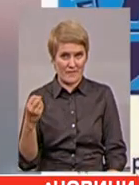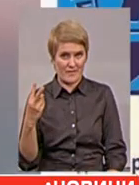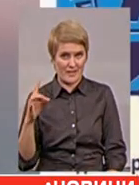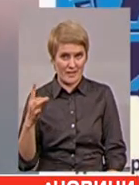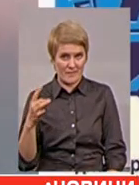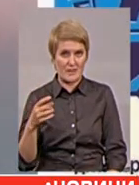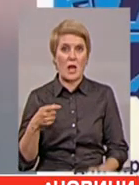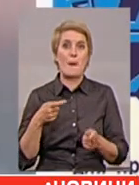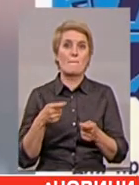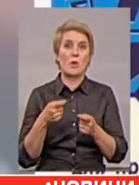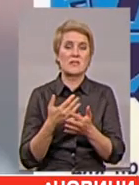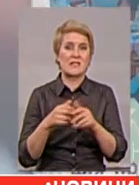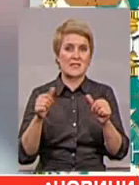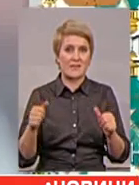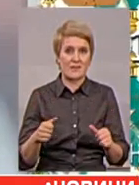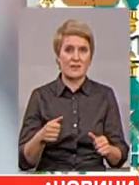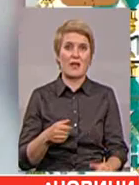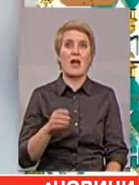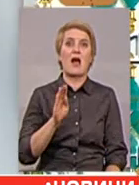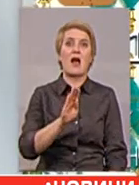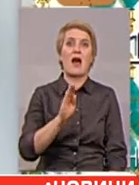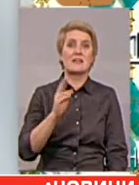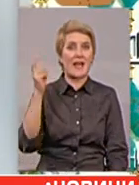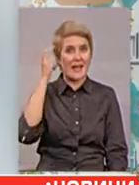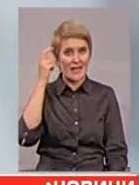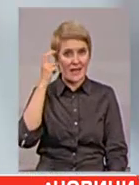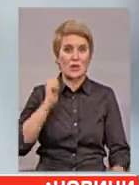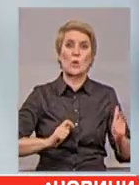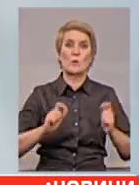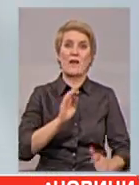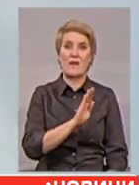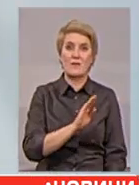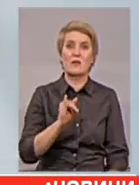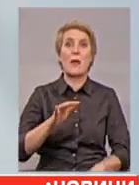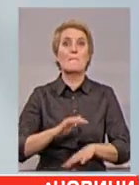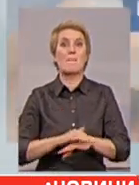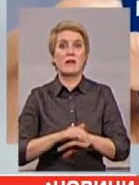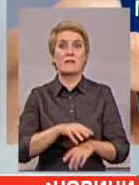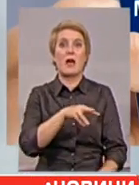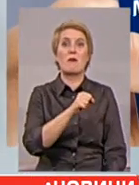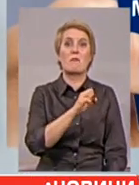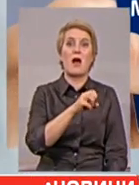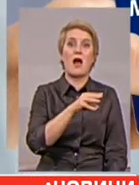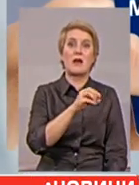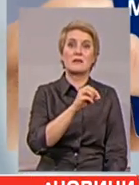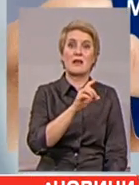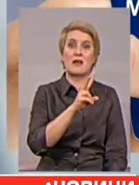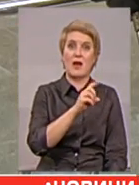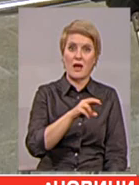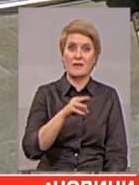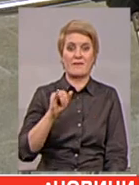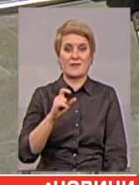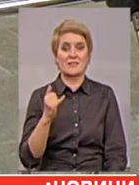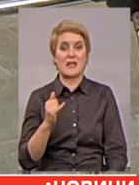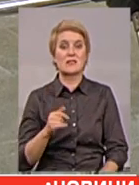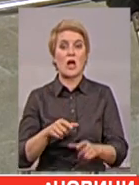різних видів, картка киянина, студентський квиток та безконтактні банківські, такі як MasterCard і Visa. Щоправда, зараз турнікет